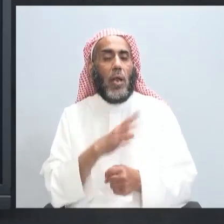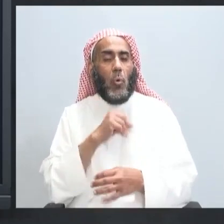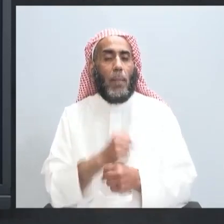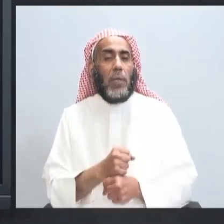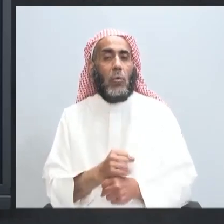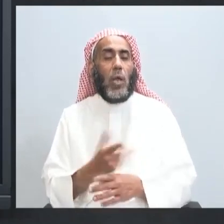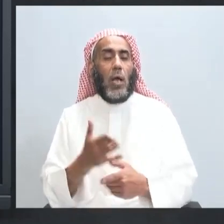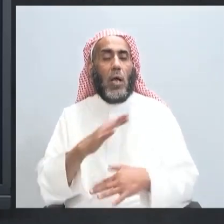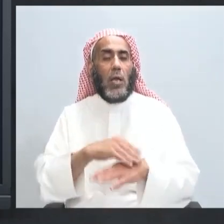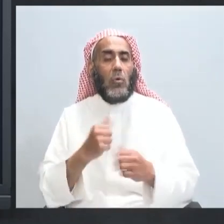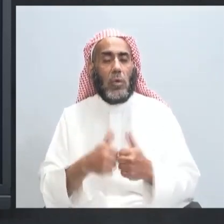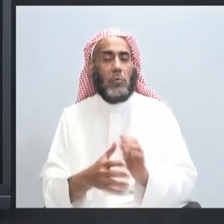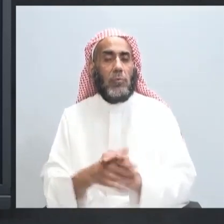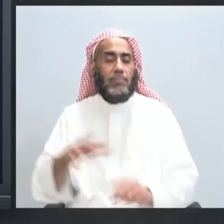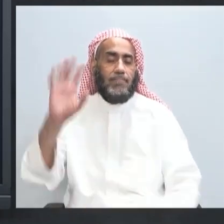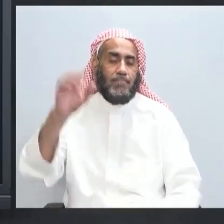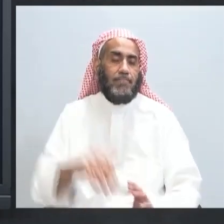نبينا محمد وعلى اله وصحبه اجمعين